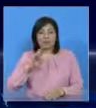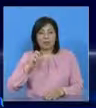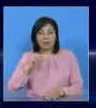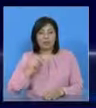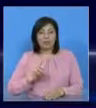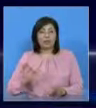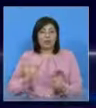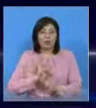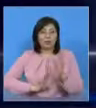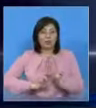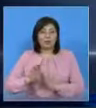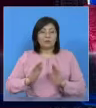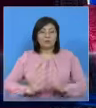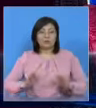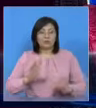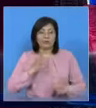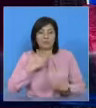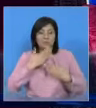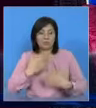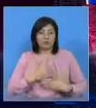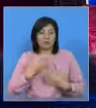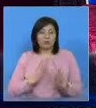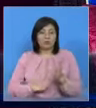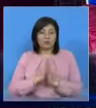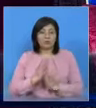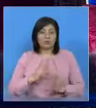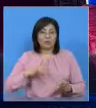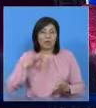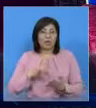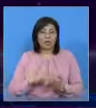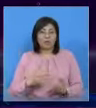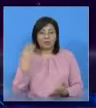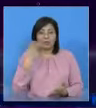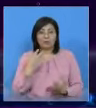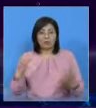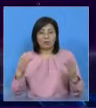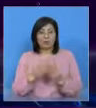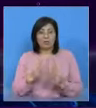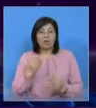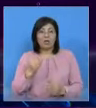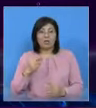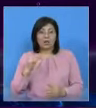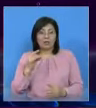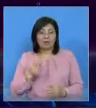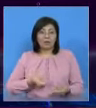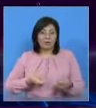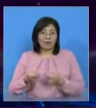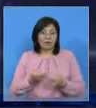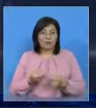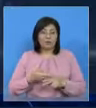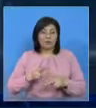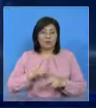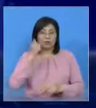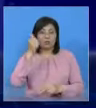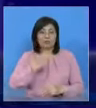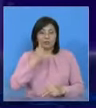орындауынан басталды. Бала кезінен әнге жақын өскен ол қазірде қалалық зағиптар қоғамы мәдениет үйінде шаттық вокалдық тобын басқарады. Осы жыл